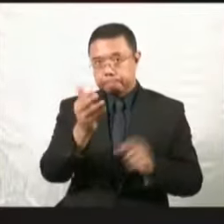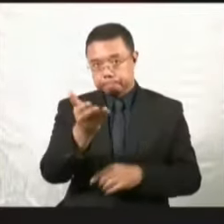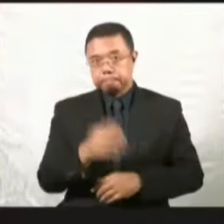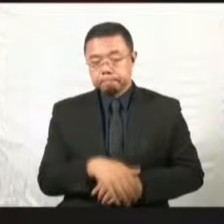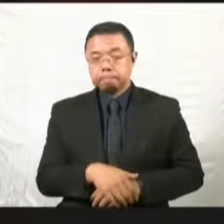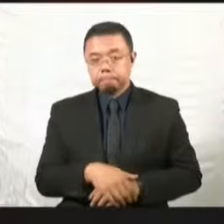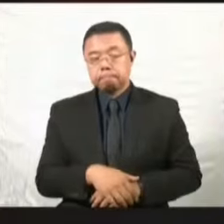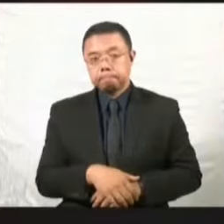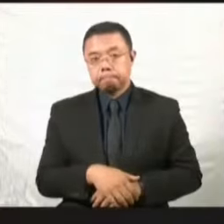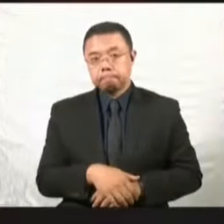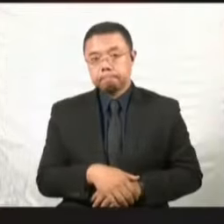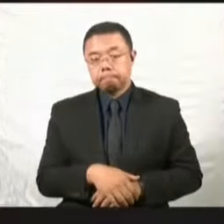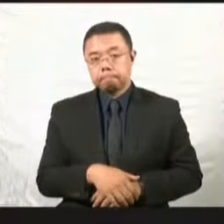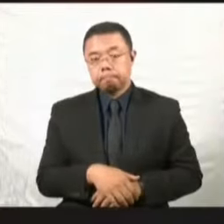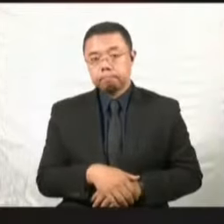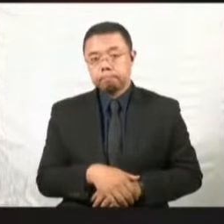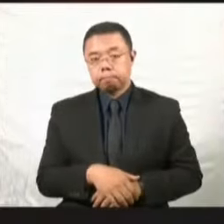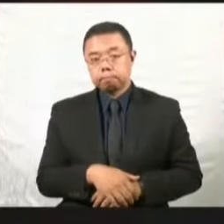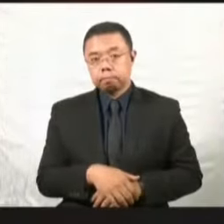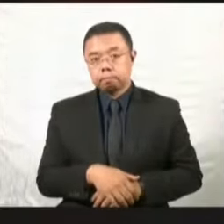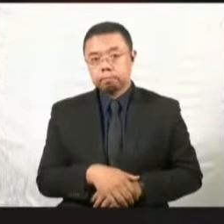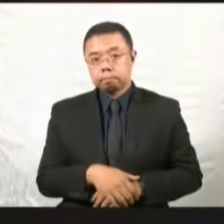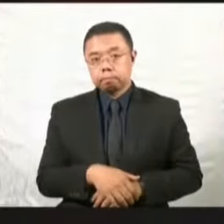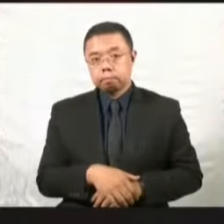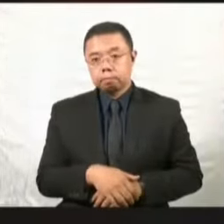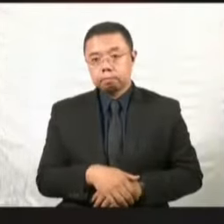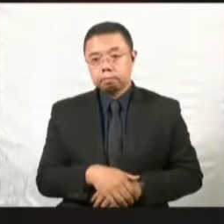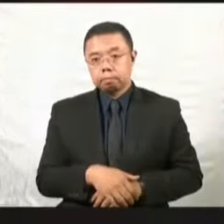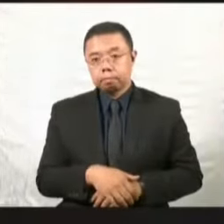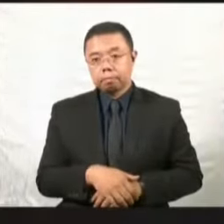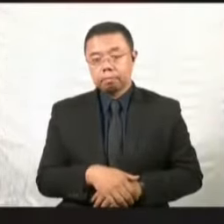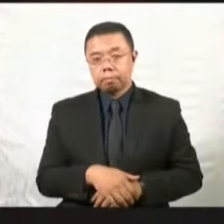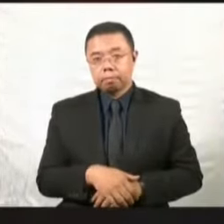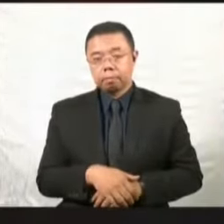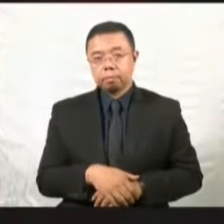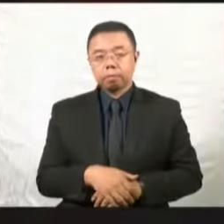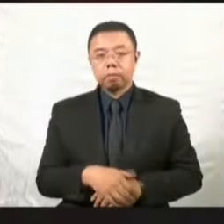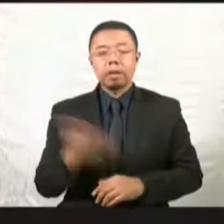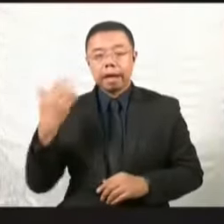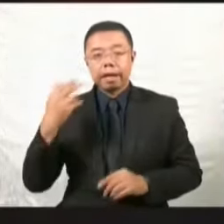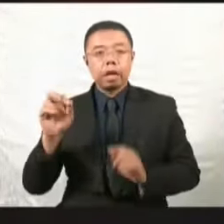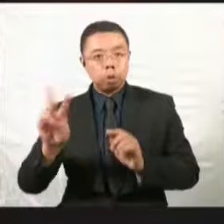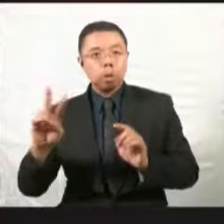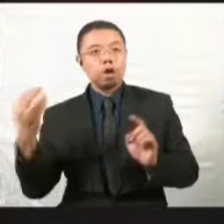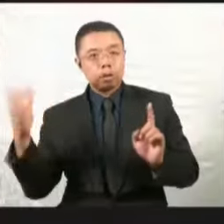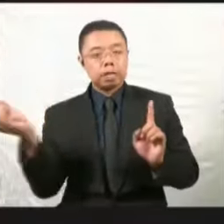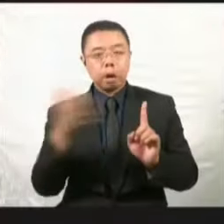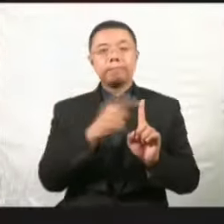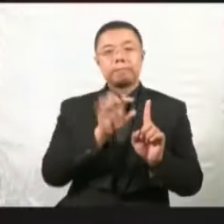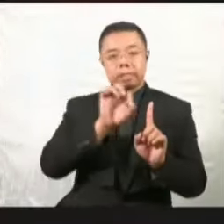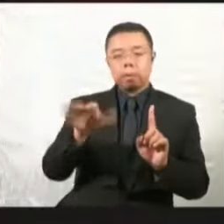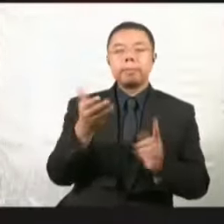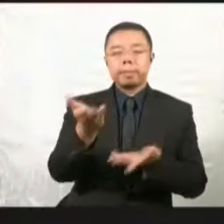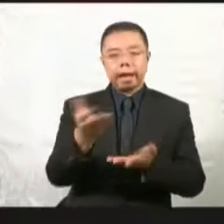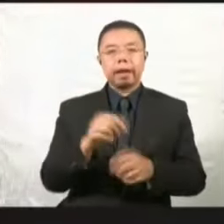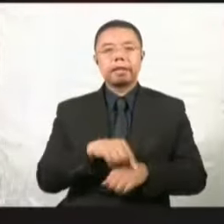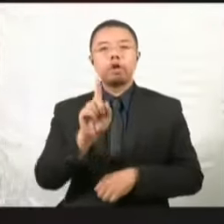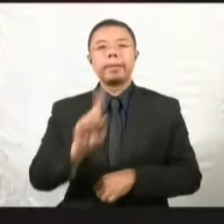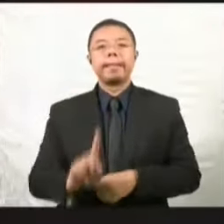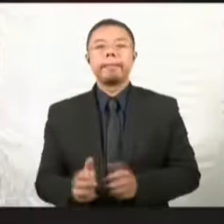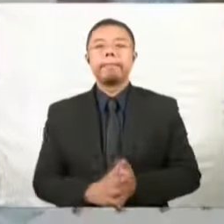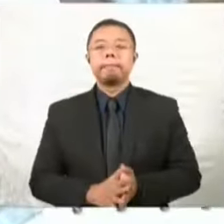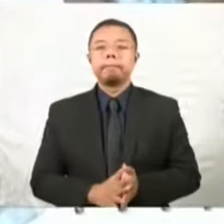pasangan calon nomor urut 1 untuk memberikan respons atas tanggapan Pasangan calon nomor urut du waktu anda 1 menit dimulai sejak